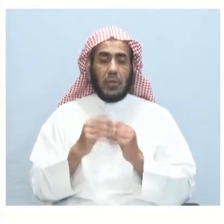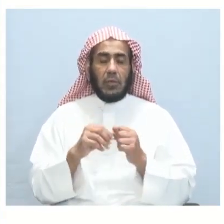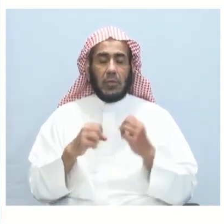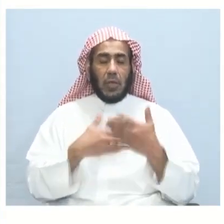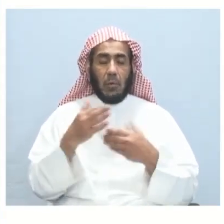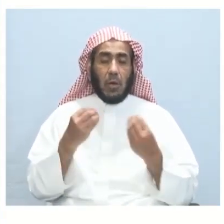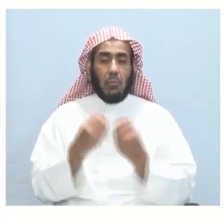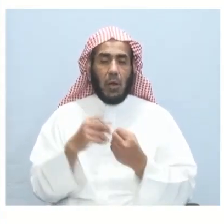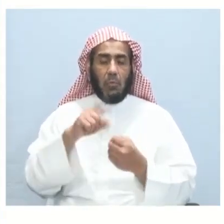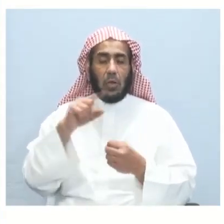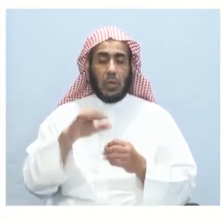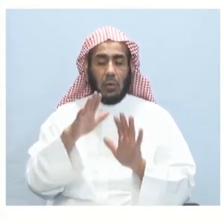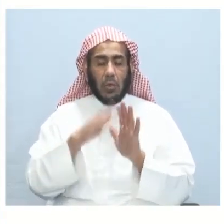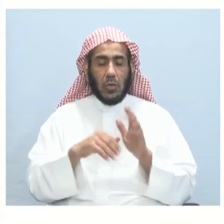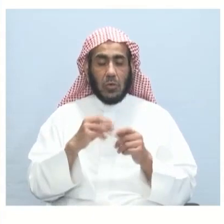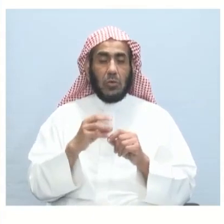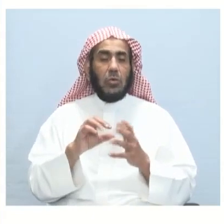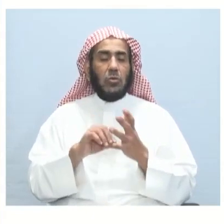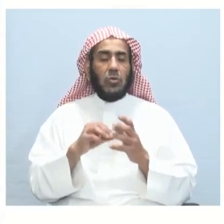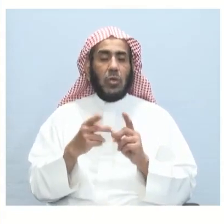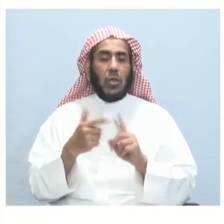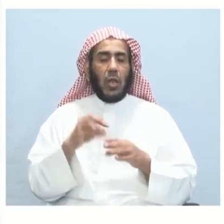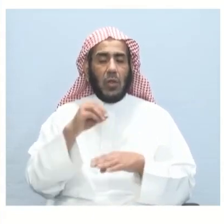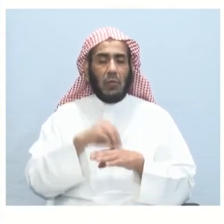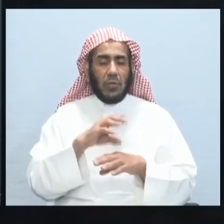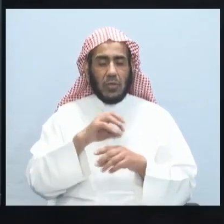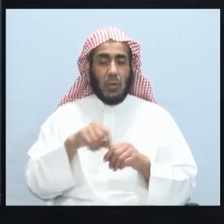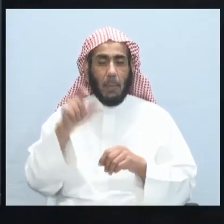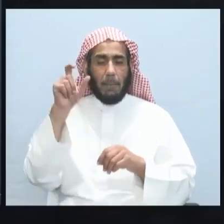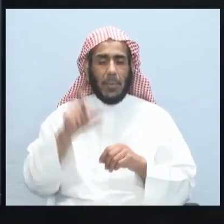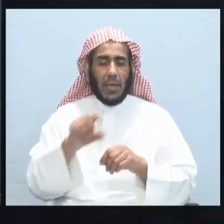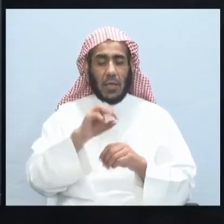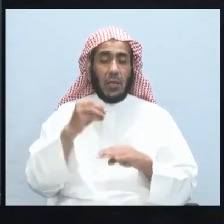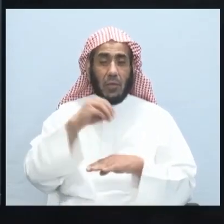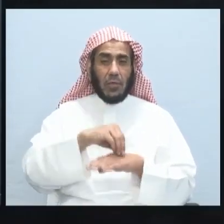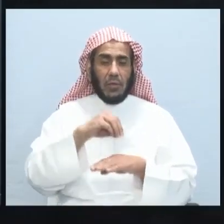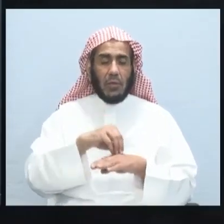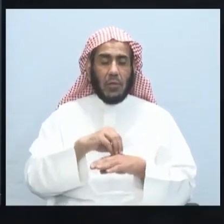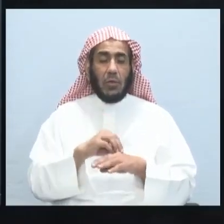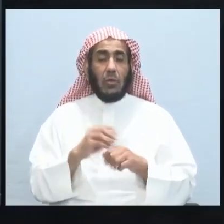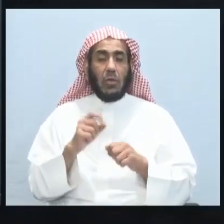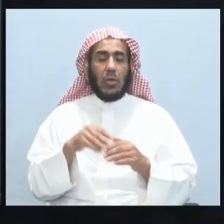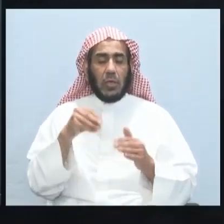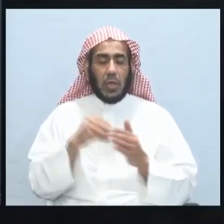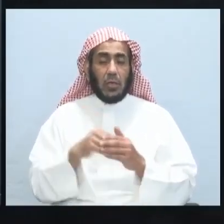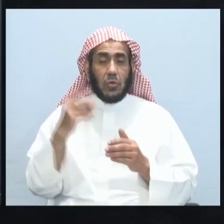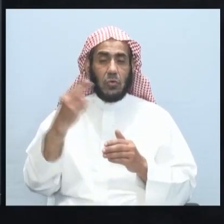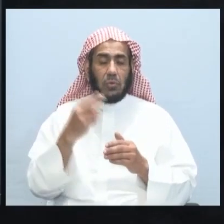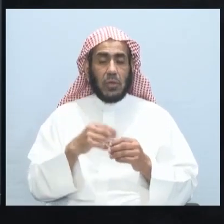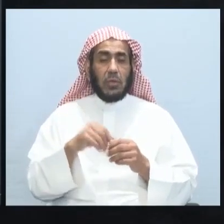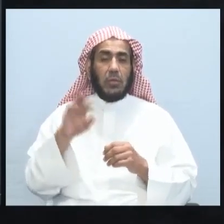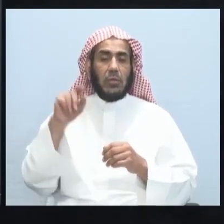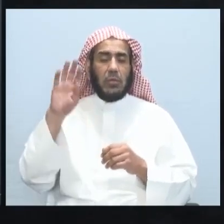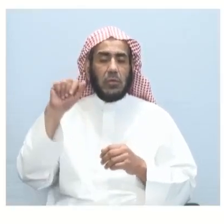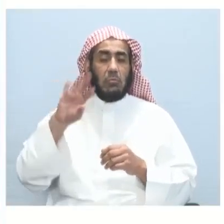التعامل مع المخططات البياني الجزء الثاني على اضافه سلسله بيانات اضافيه وايضا ادراج رسومات سمارت